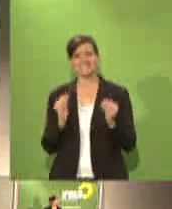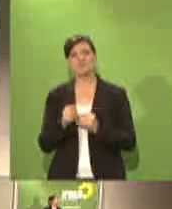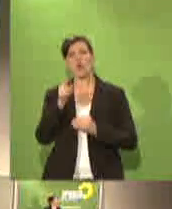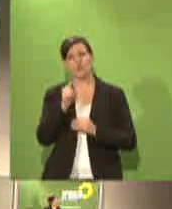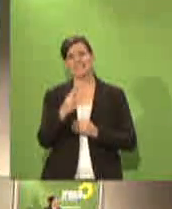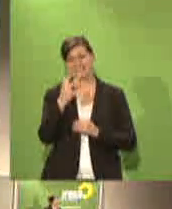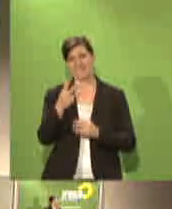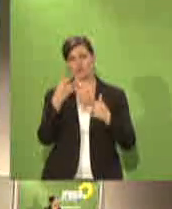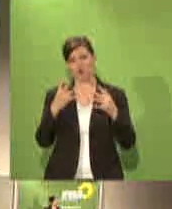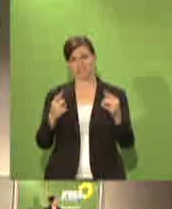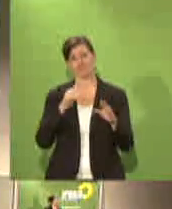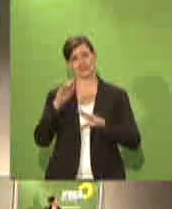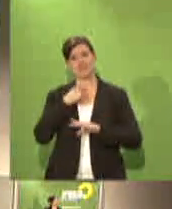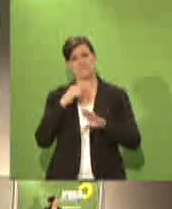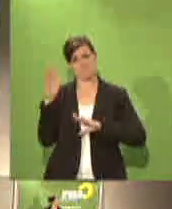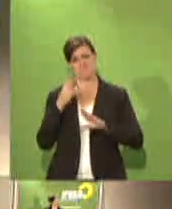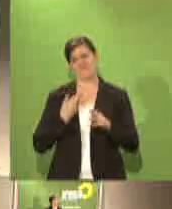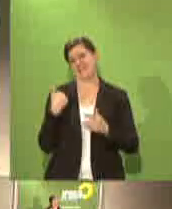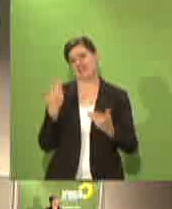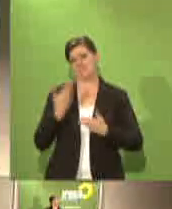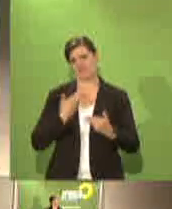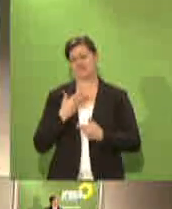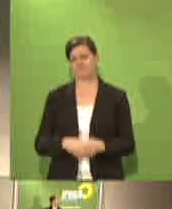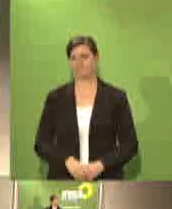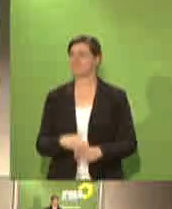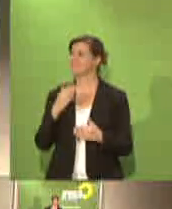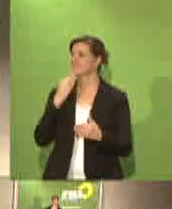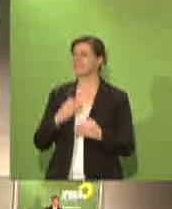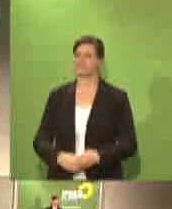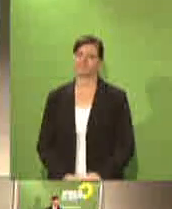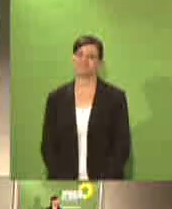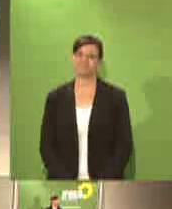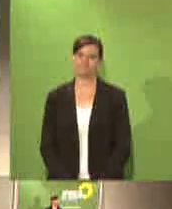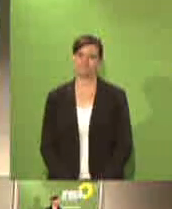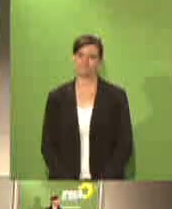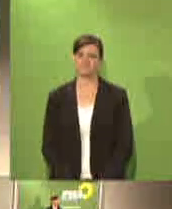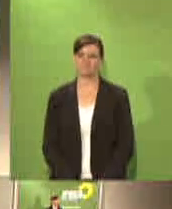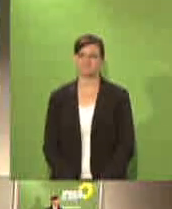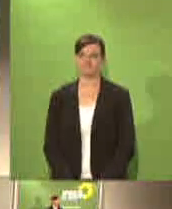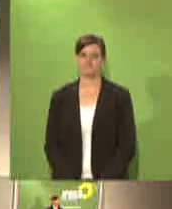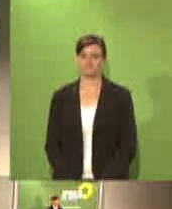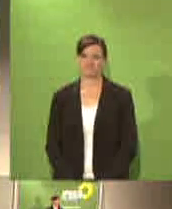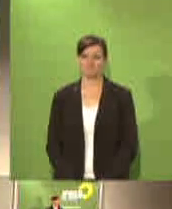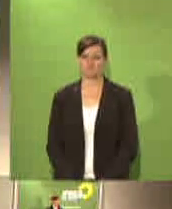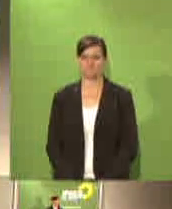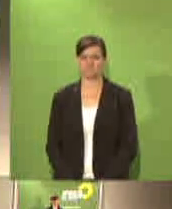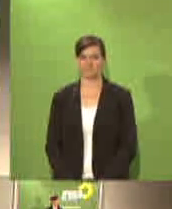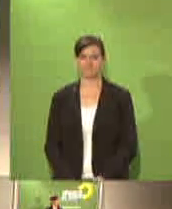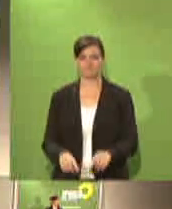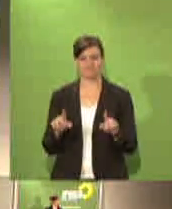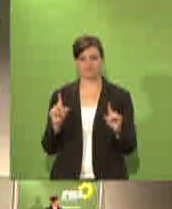193 Stimmen. So, also nochmal jetzt die